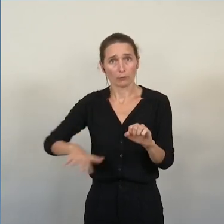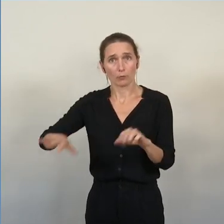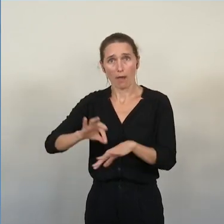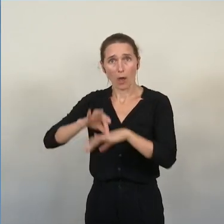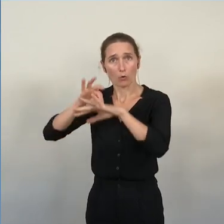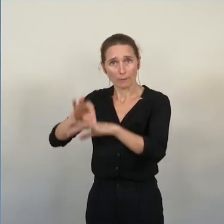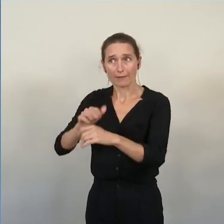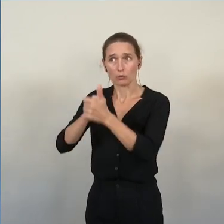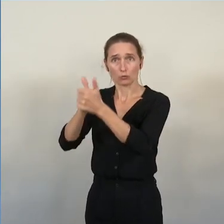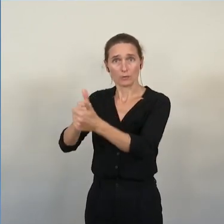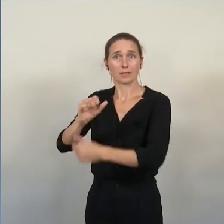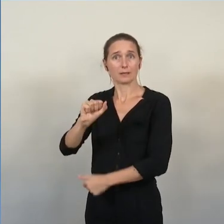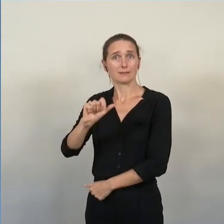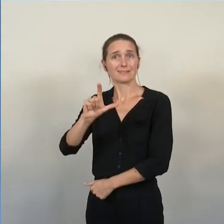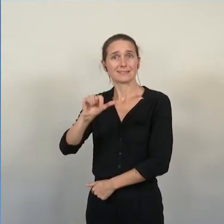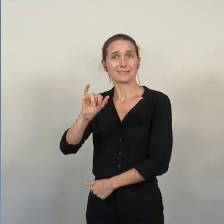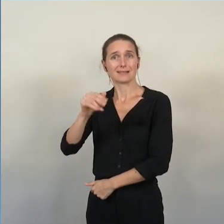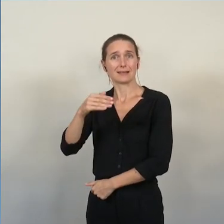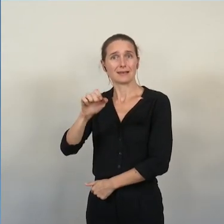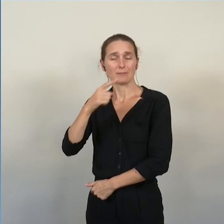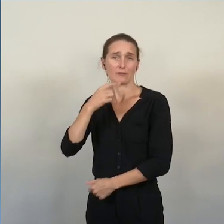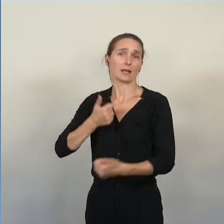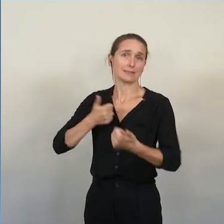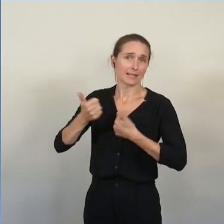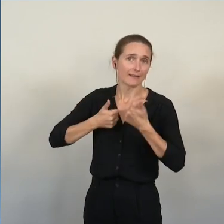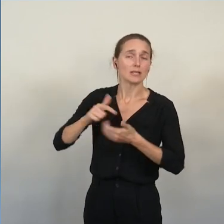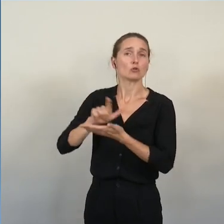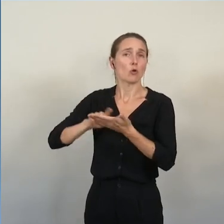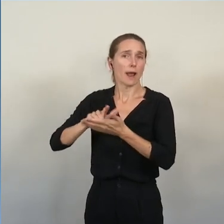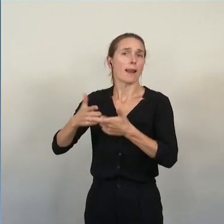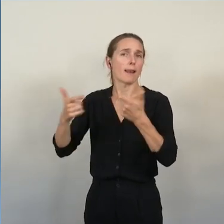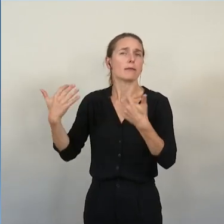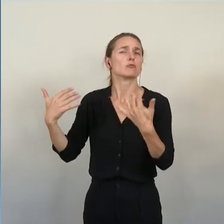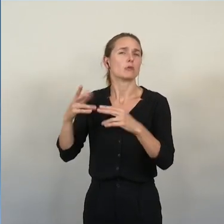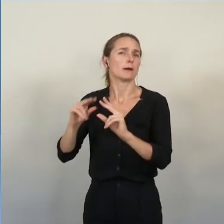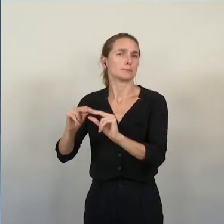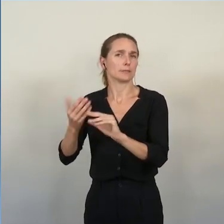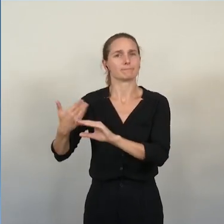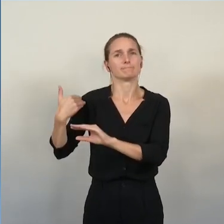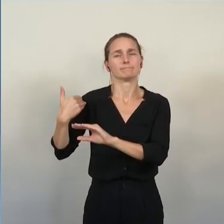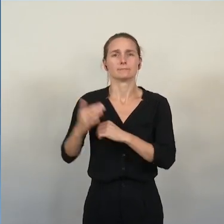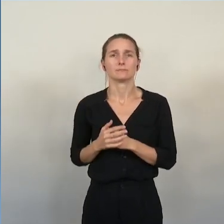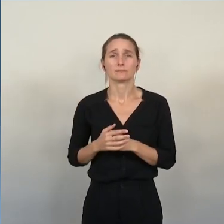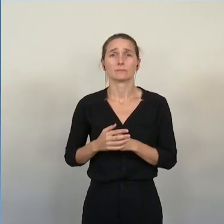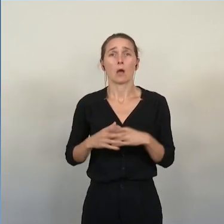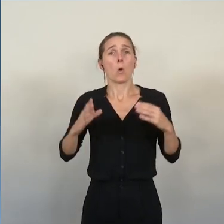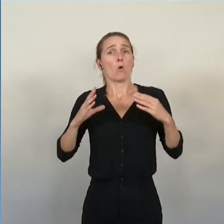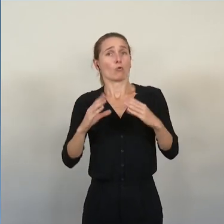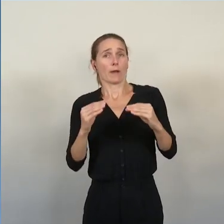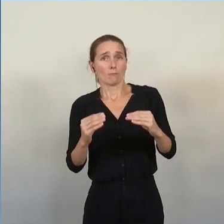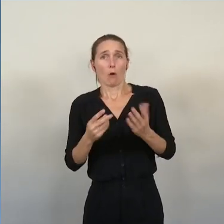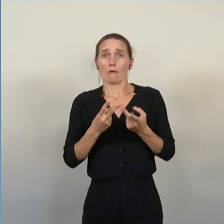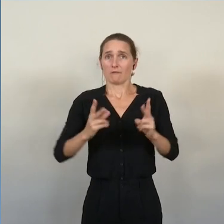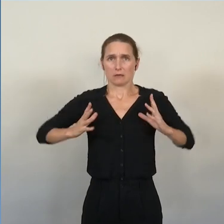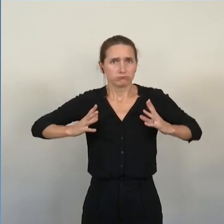slim le service dont j'ai déjà parlé tout à l'heure très concrètement que signifie l'implication de la ville et de son CCS dans